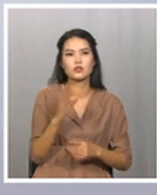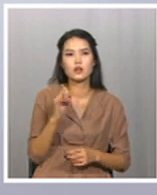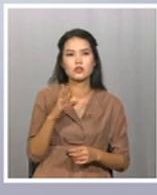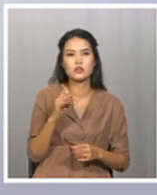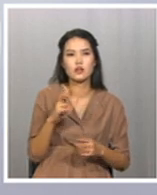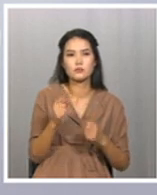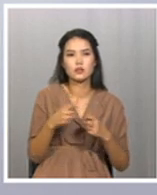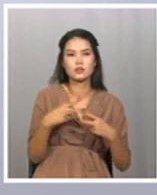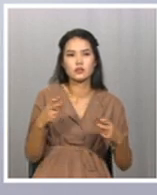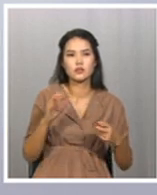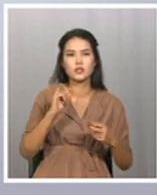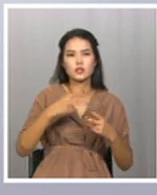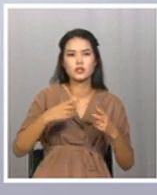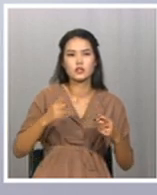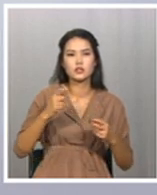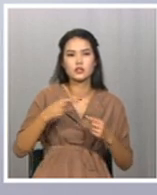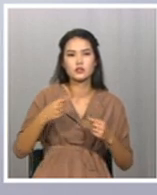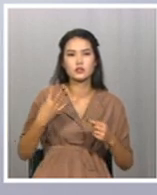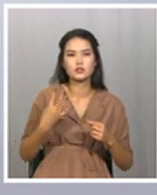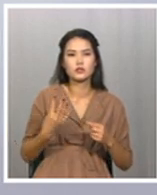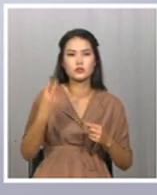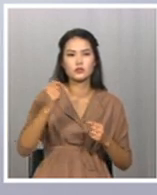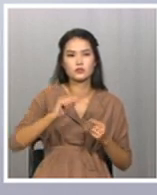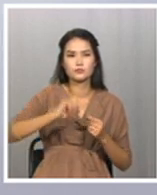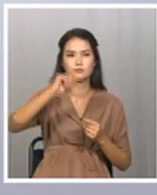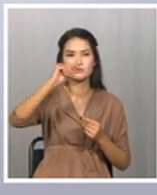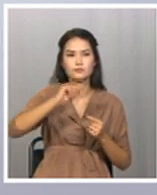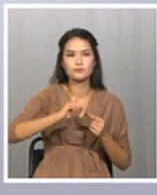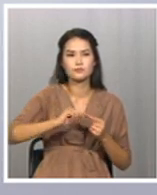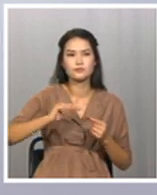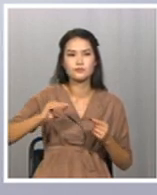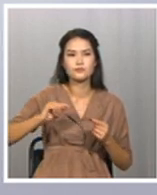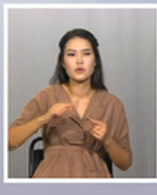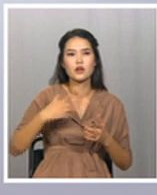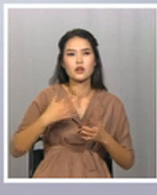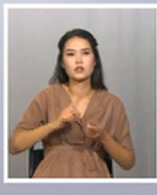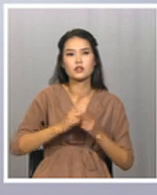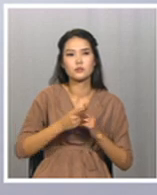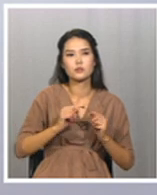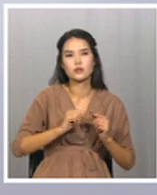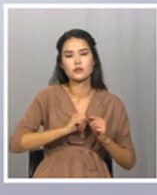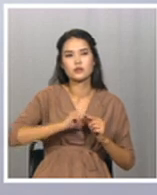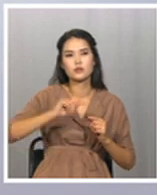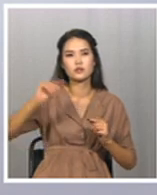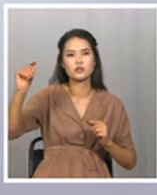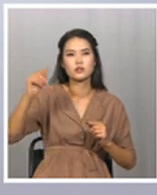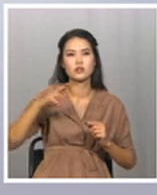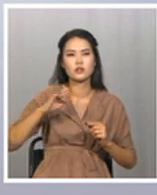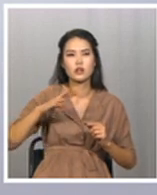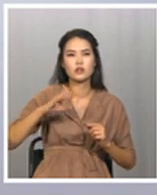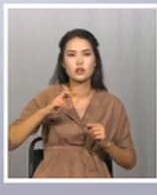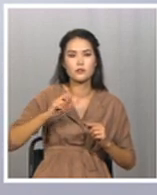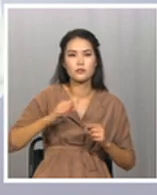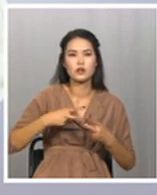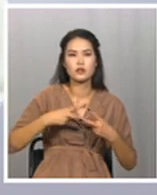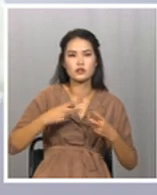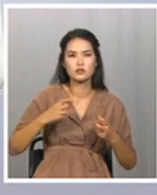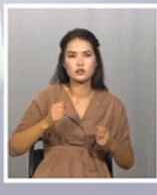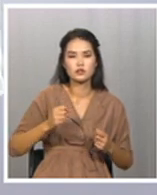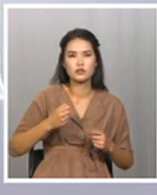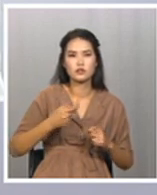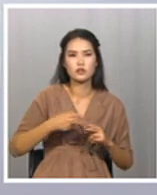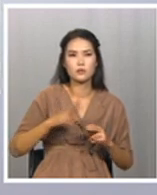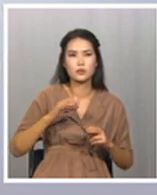жаздық біз, ол игірік тең x минус 4-бітін 4-ден 1. Енді осы нүктеде жанамаға жүргізілетін перпендикуляр түсу